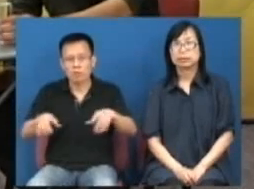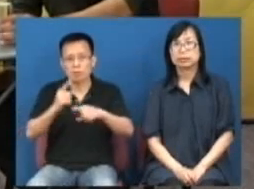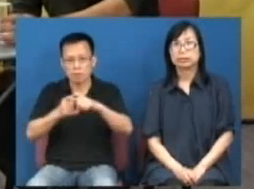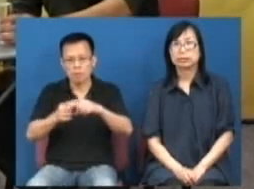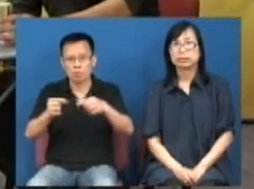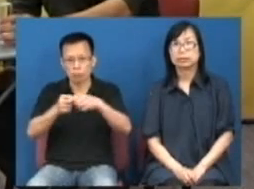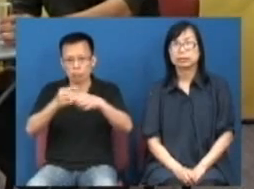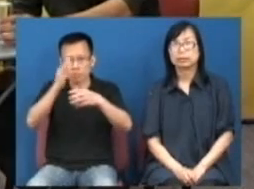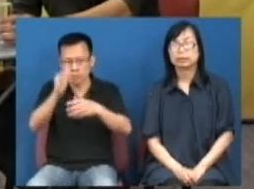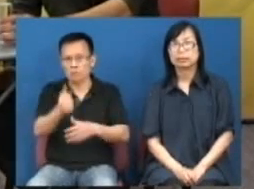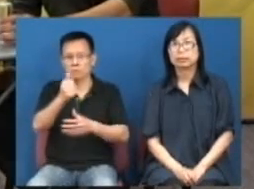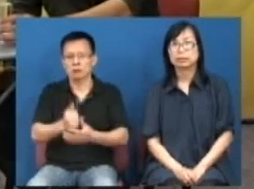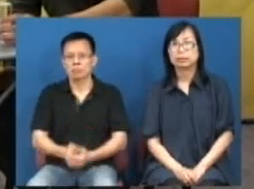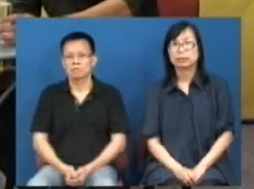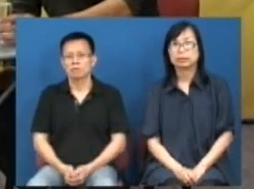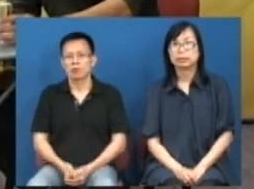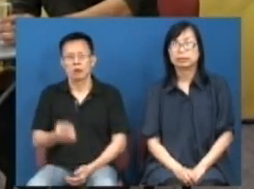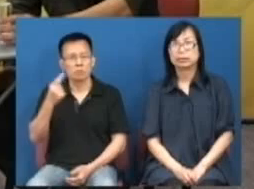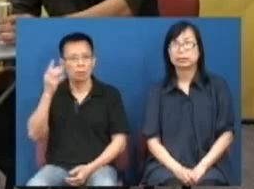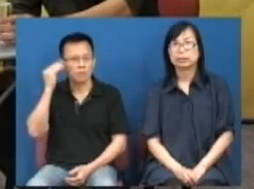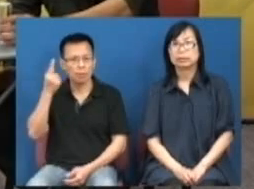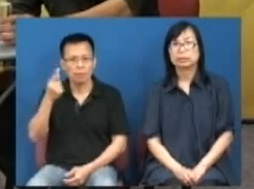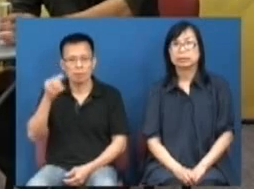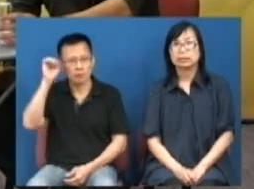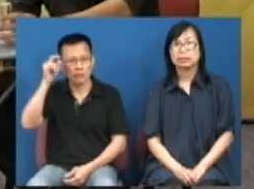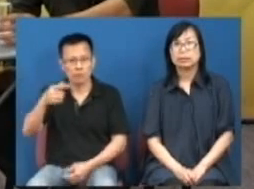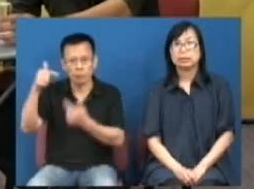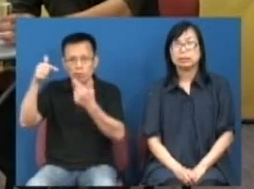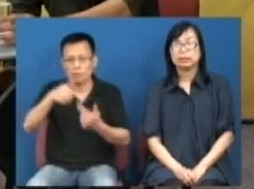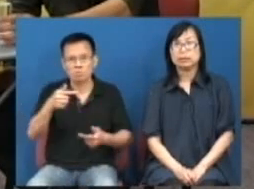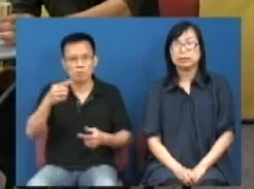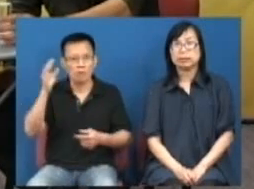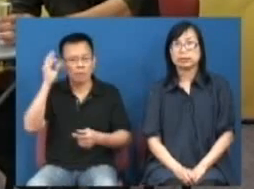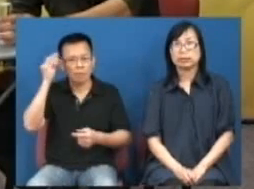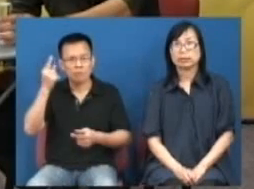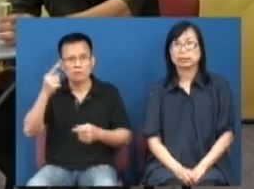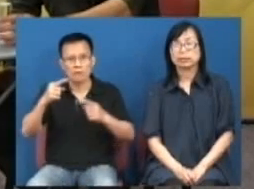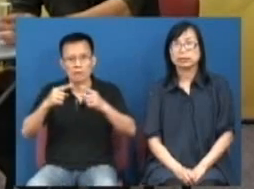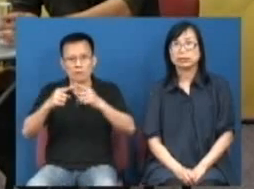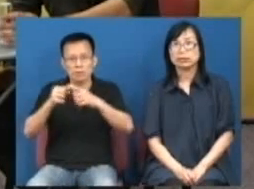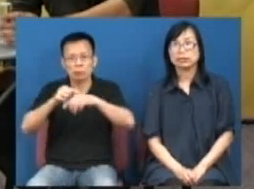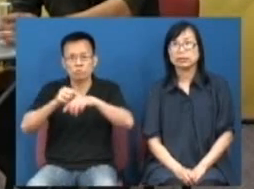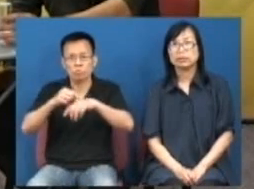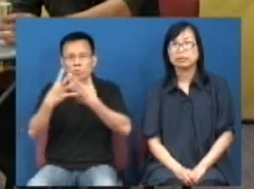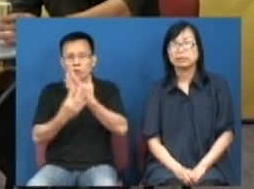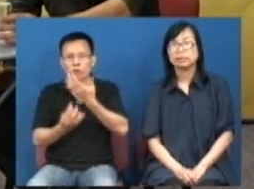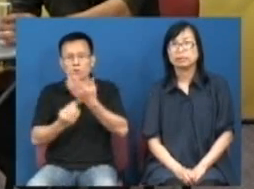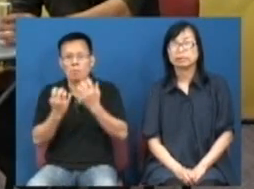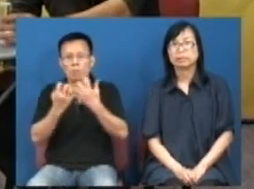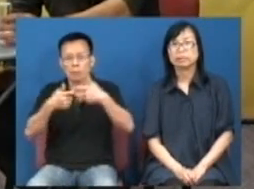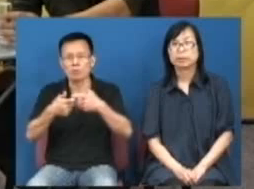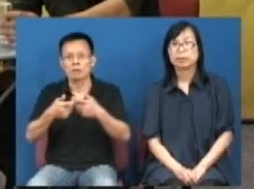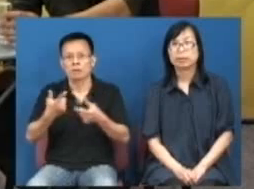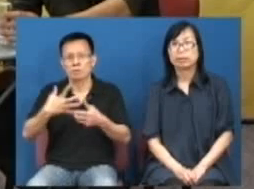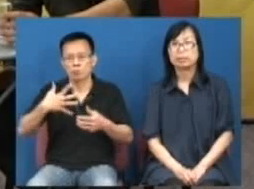還有我們聽的意見是否都是繼續聽那些人肉的錄音機那些局長，是這